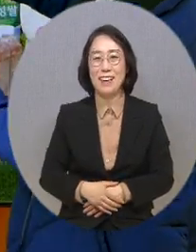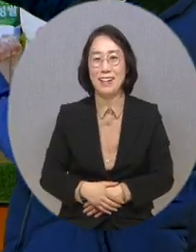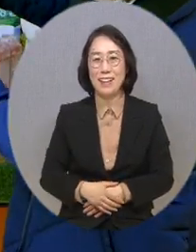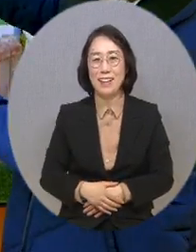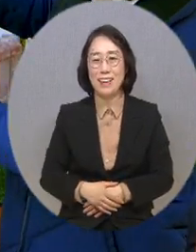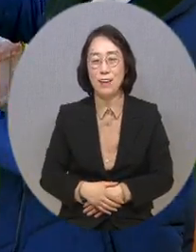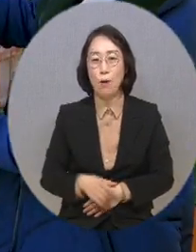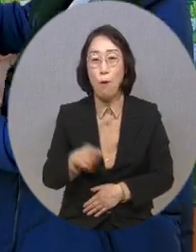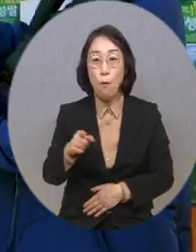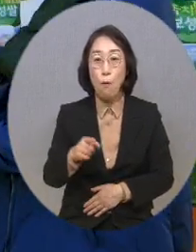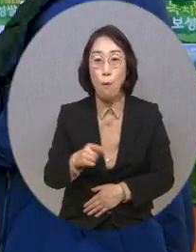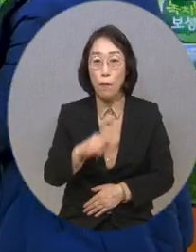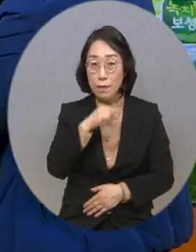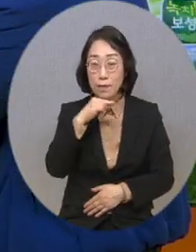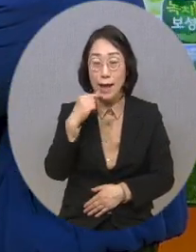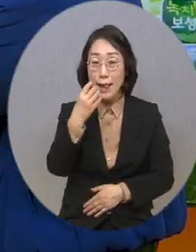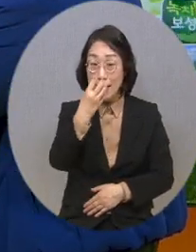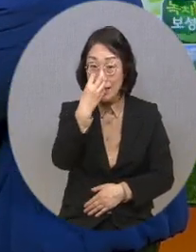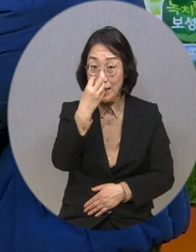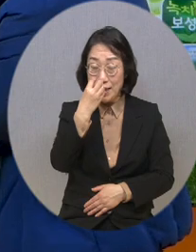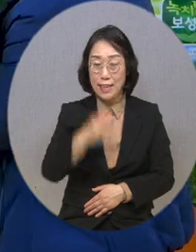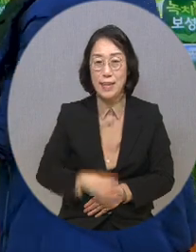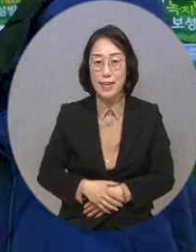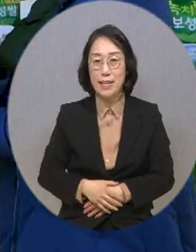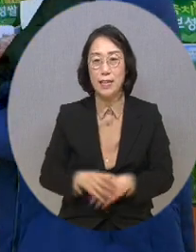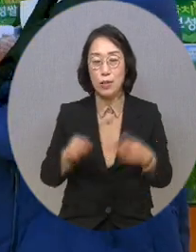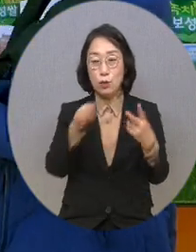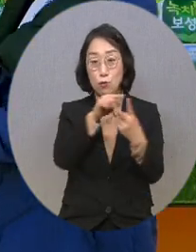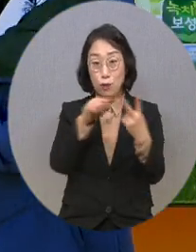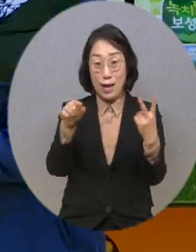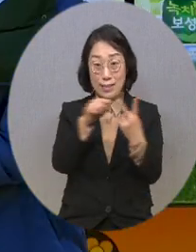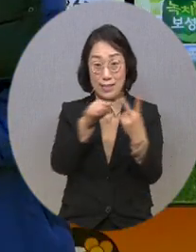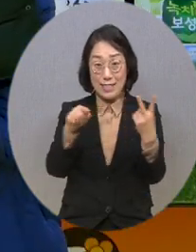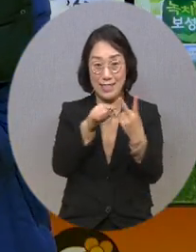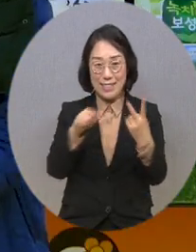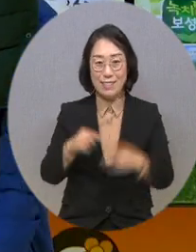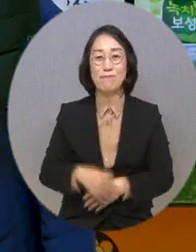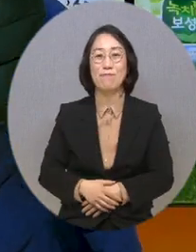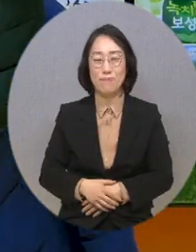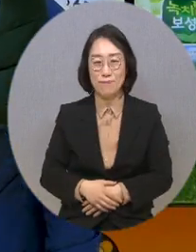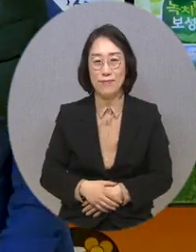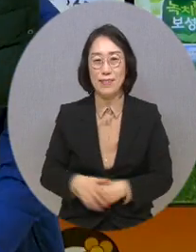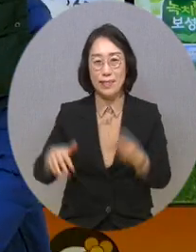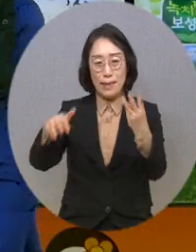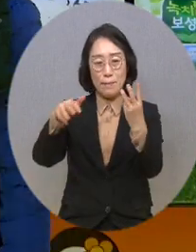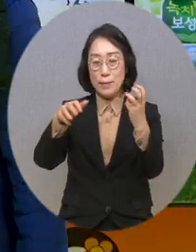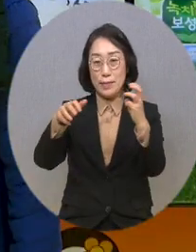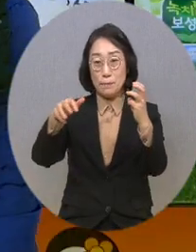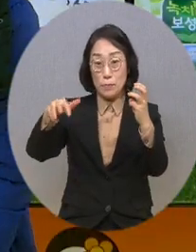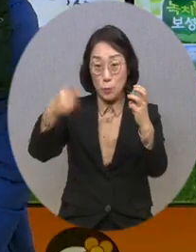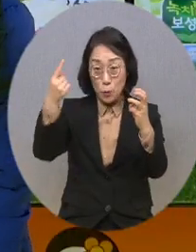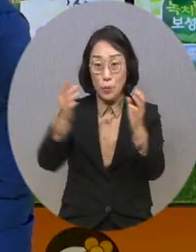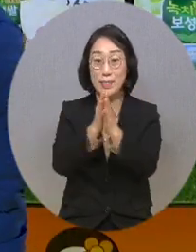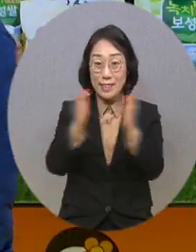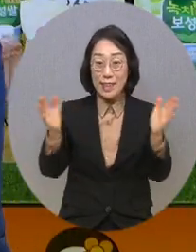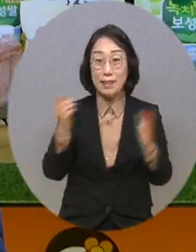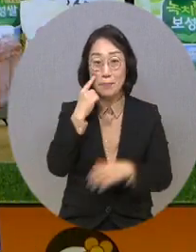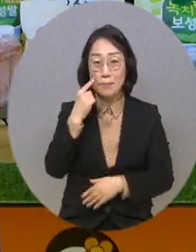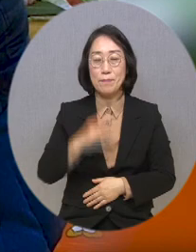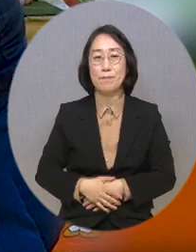네네네. 이야, 딸기. 아, 네. 요거 두 가지 가지고 제가. 오호! 30초? 오. 네네. 자, 준비됐나요?